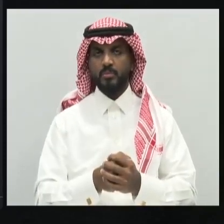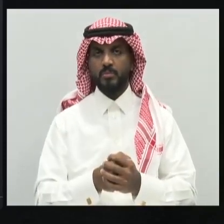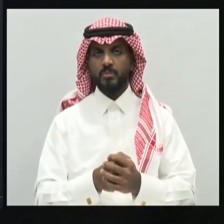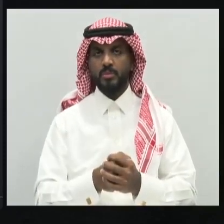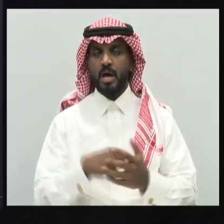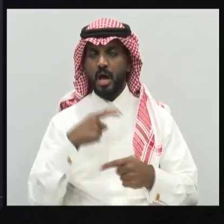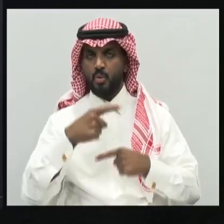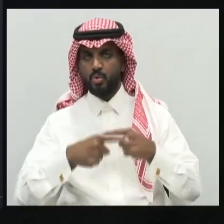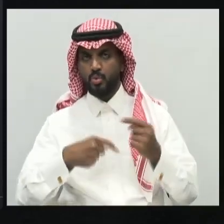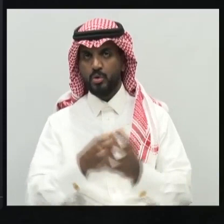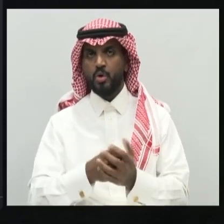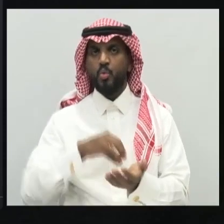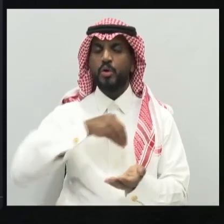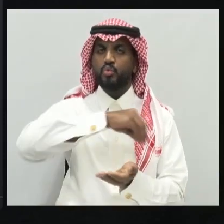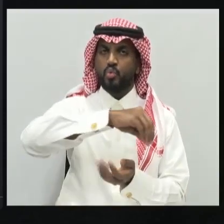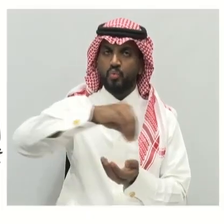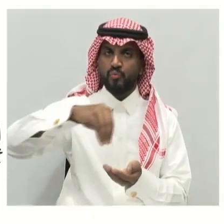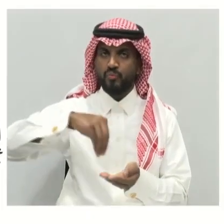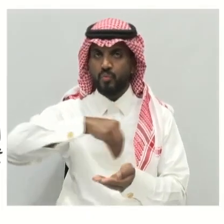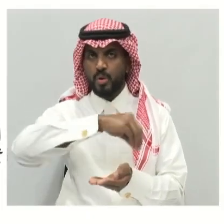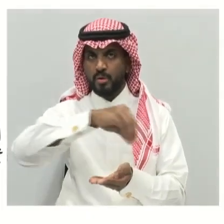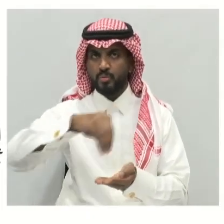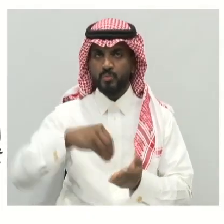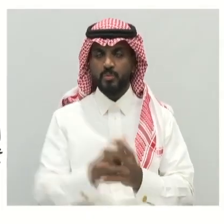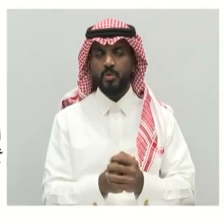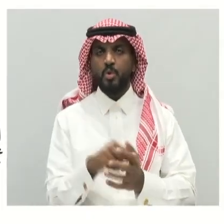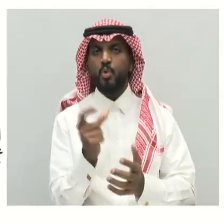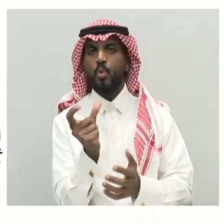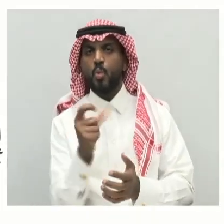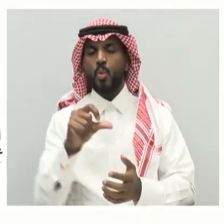حاولوا احسنتم ونطوفة ونطوفه